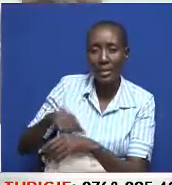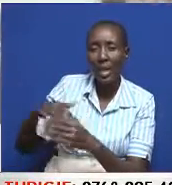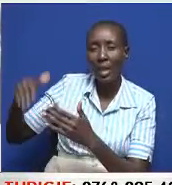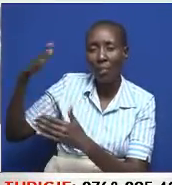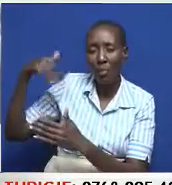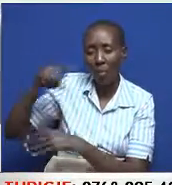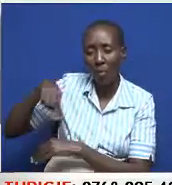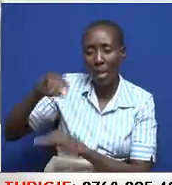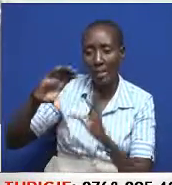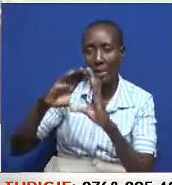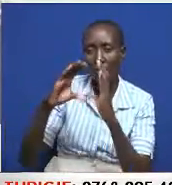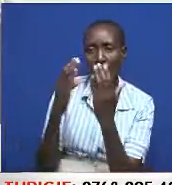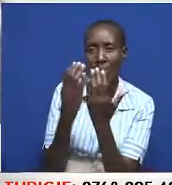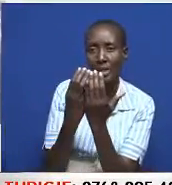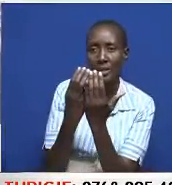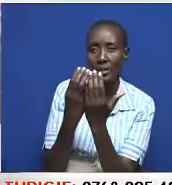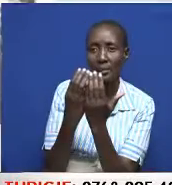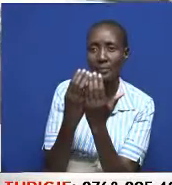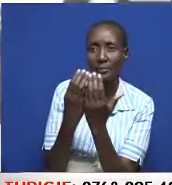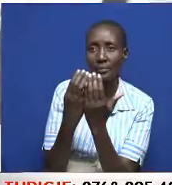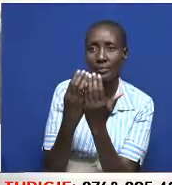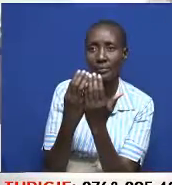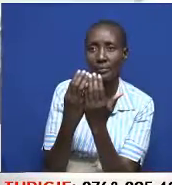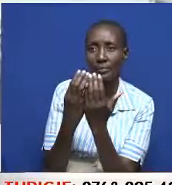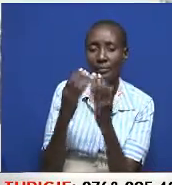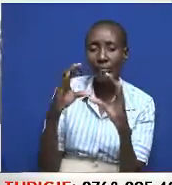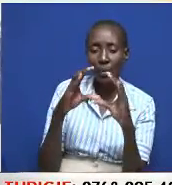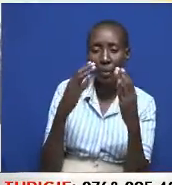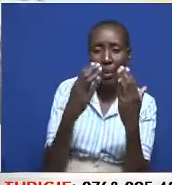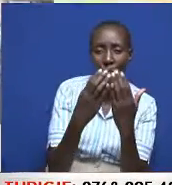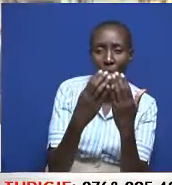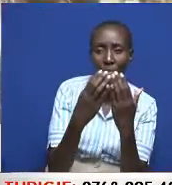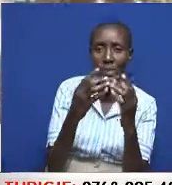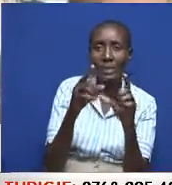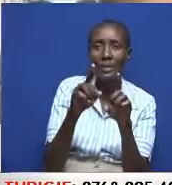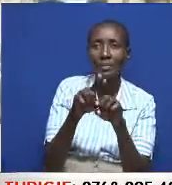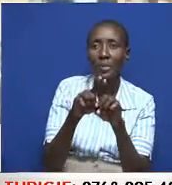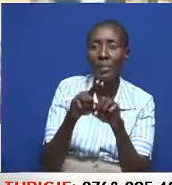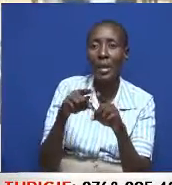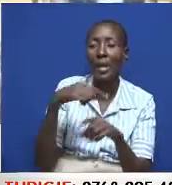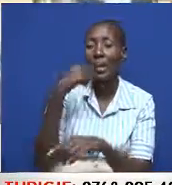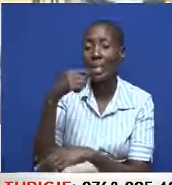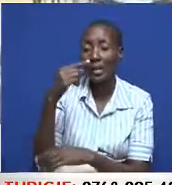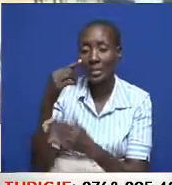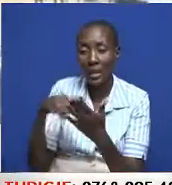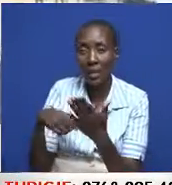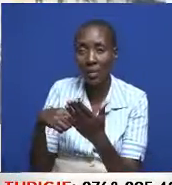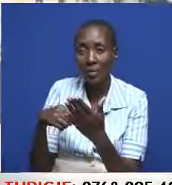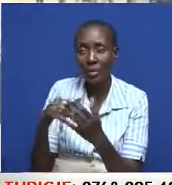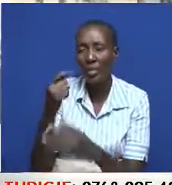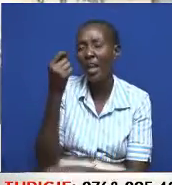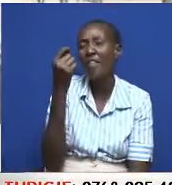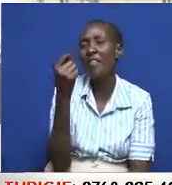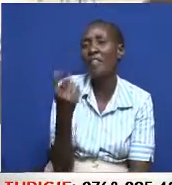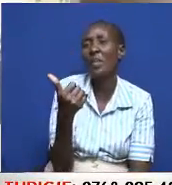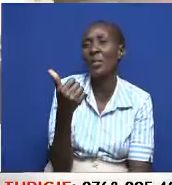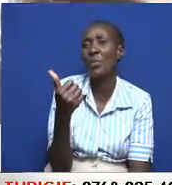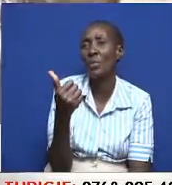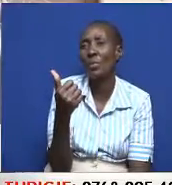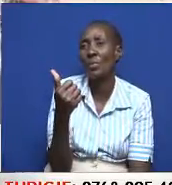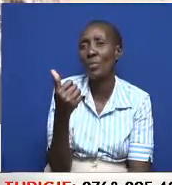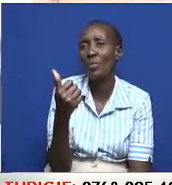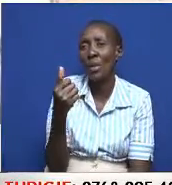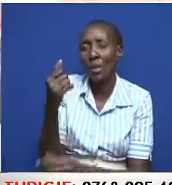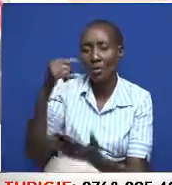jamii tuliweza kuwa group kama ndrobo, na wakati huo wakasema hao ndrobo ni watu wachache waweze kumeswa na makabila